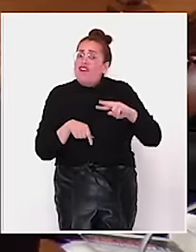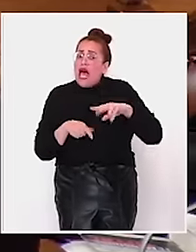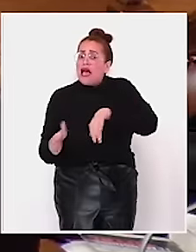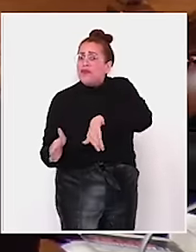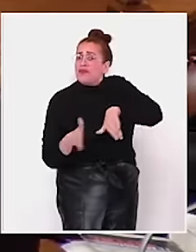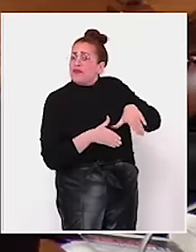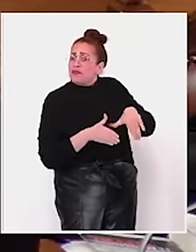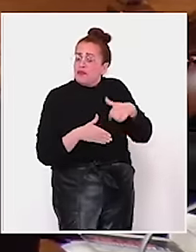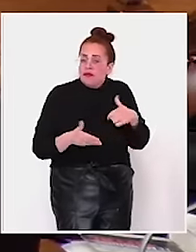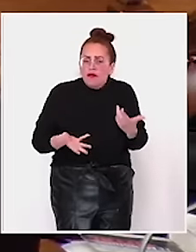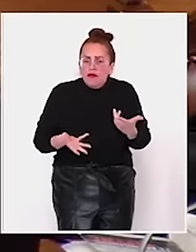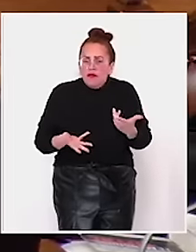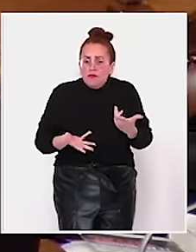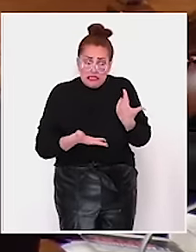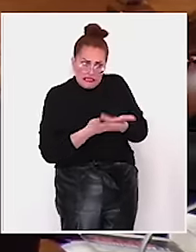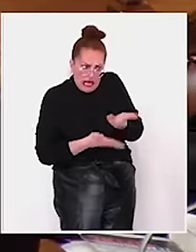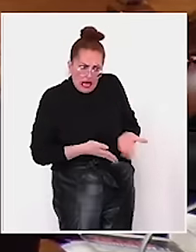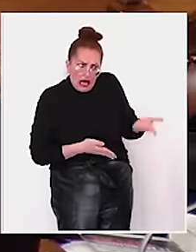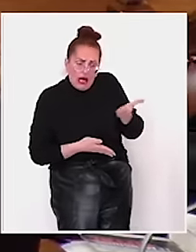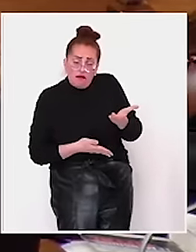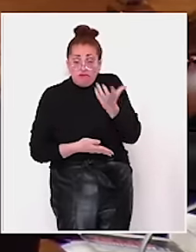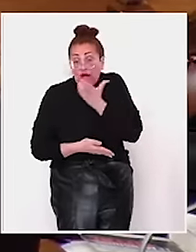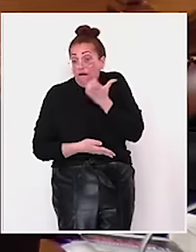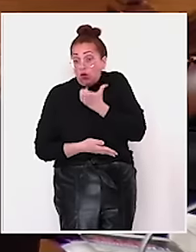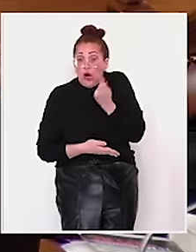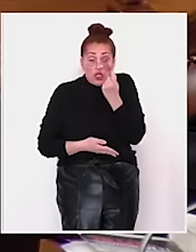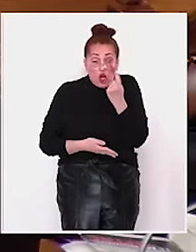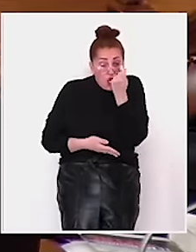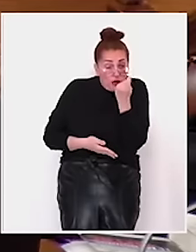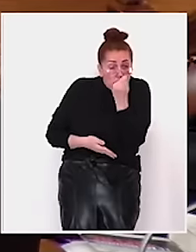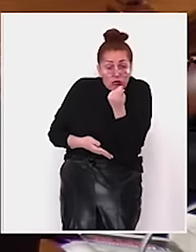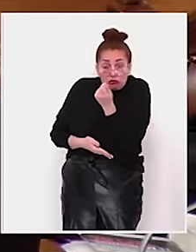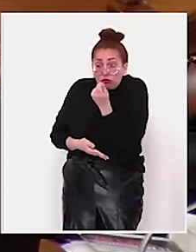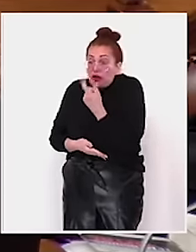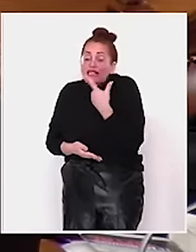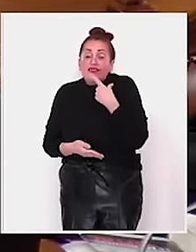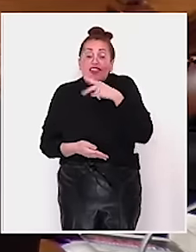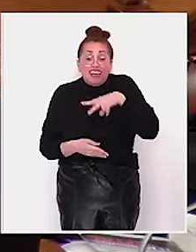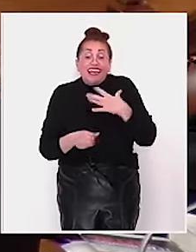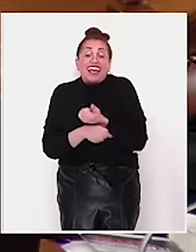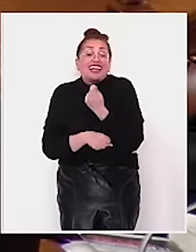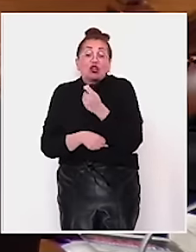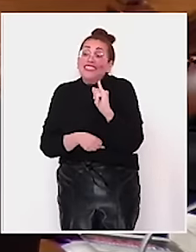qu'en fait, ça sera c'est une machine à pognon, et une machine à pognon qui va enrichir une partie des gens et puis qui va